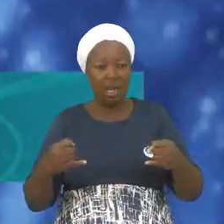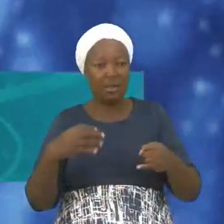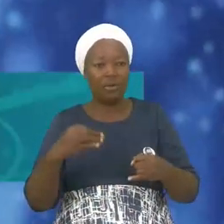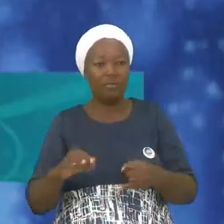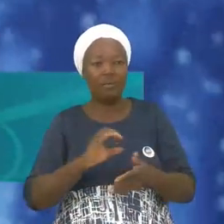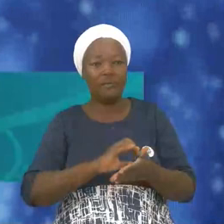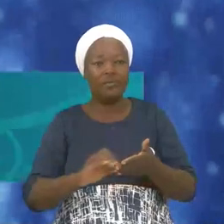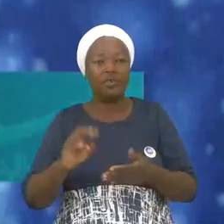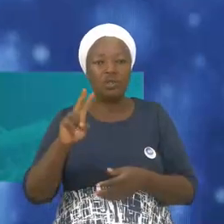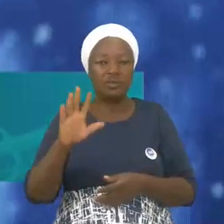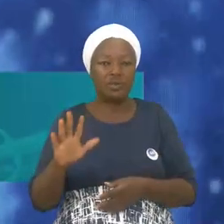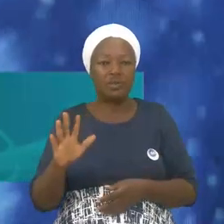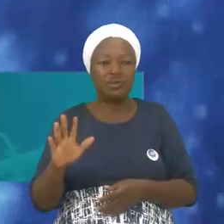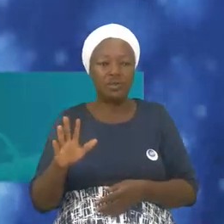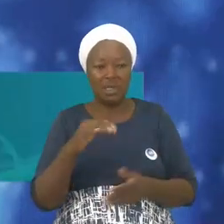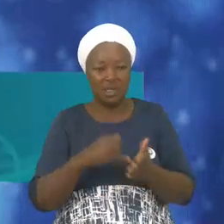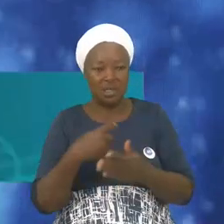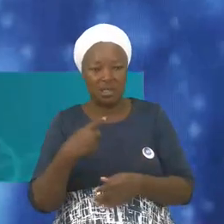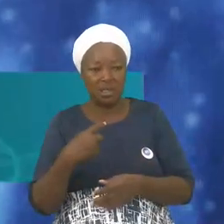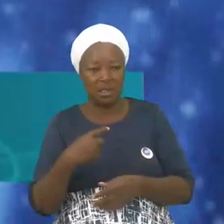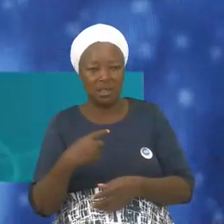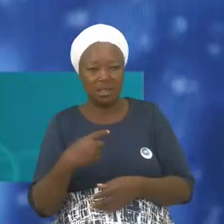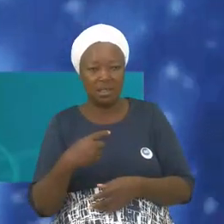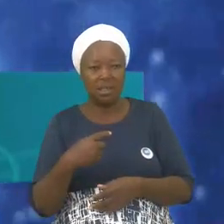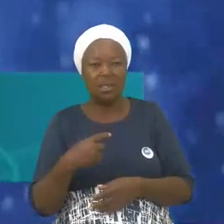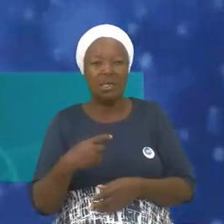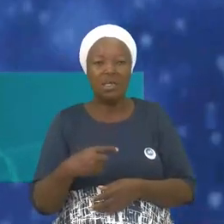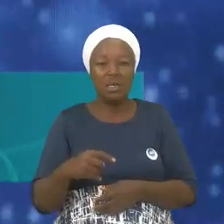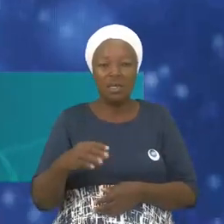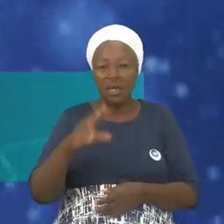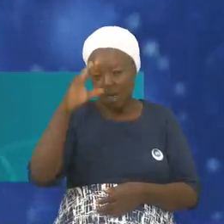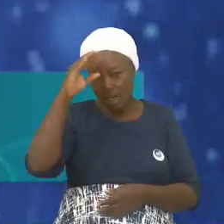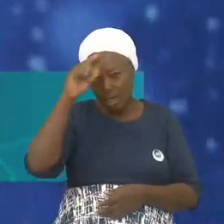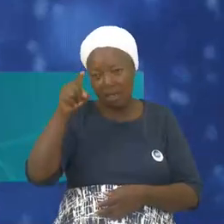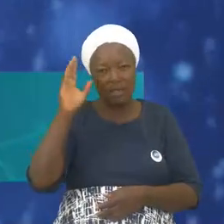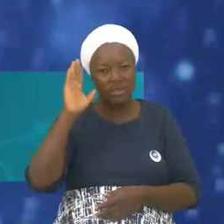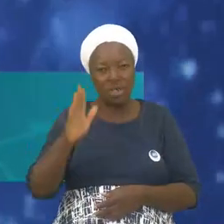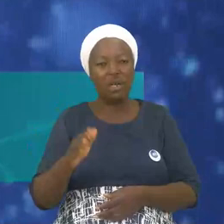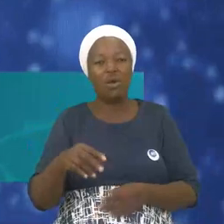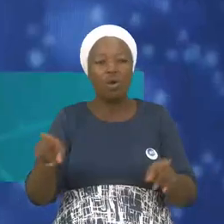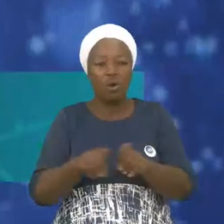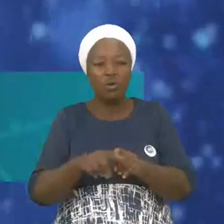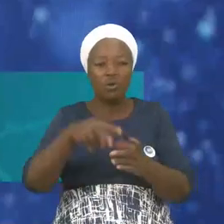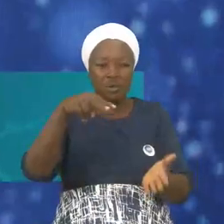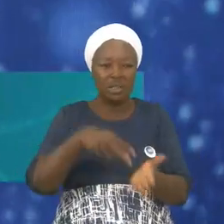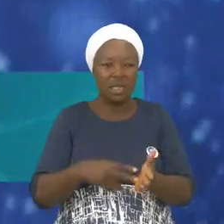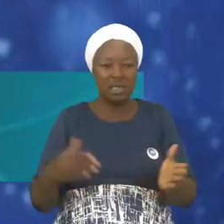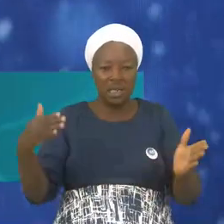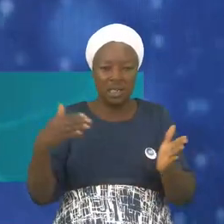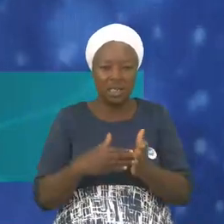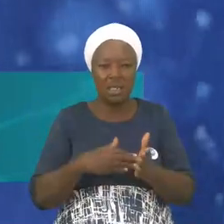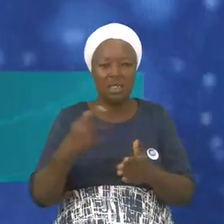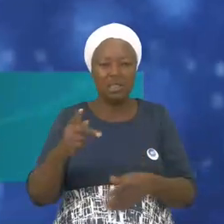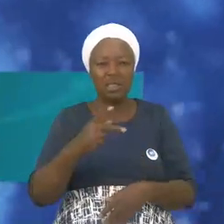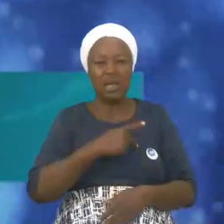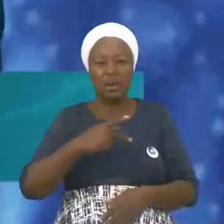25. Je vais lire la dernière ligne du verset 25. On dit, il